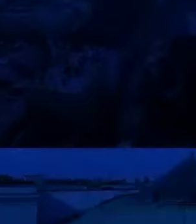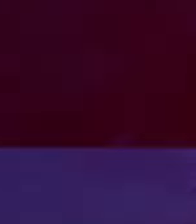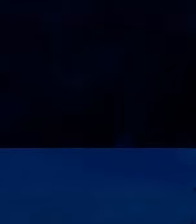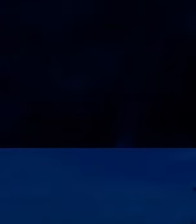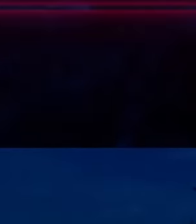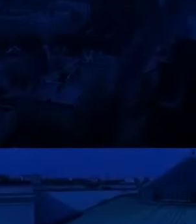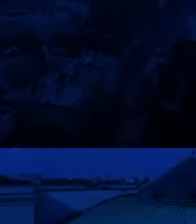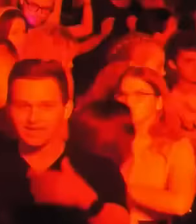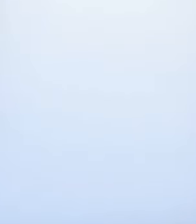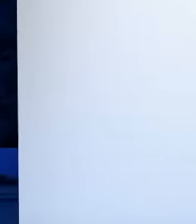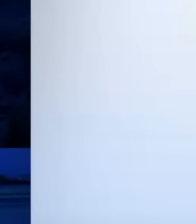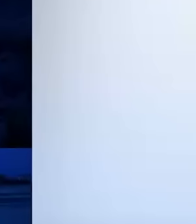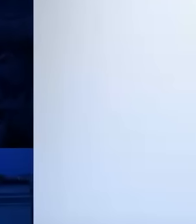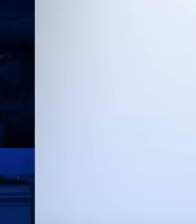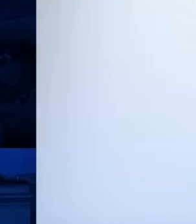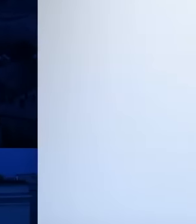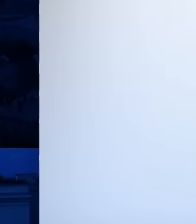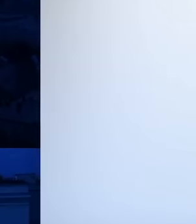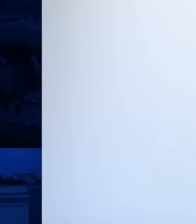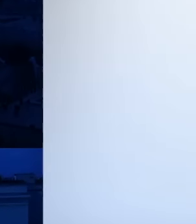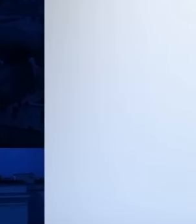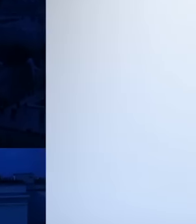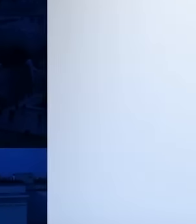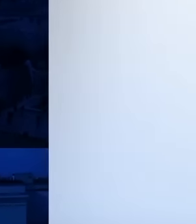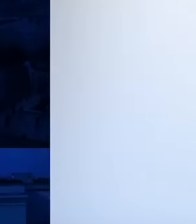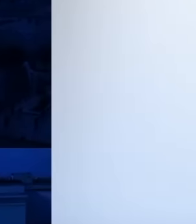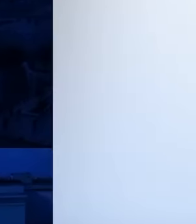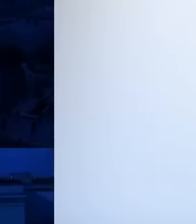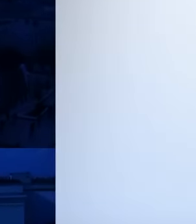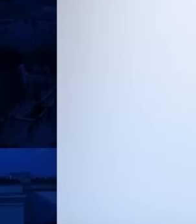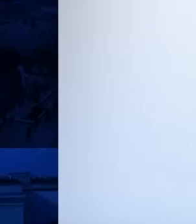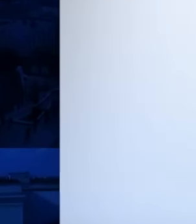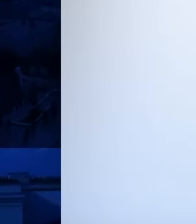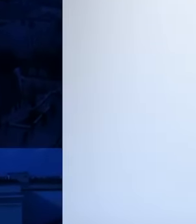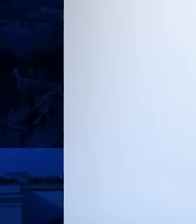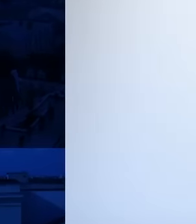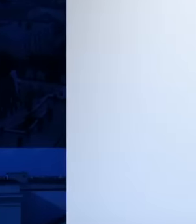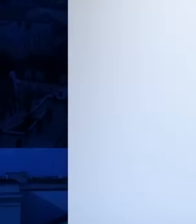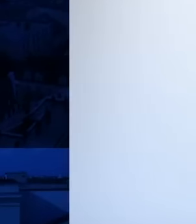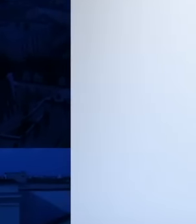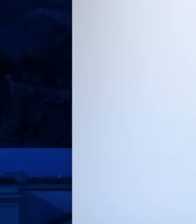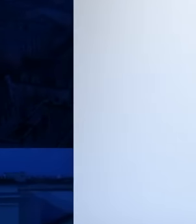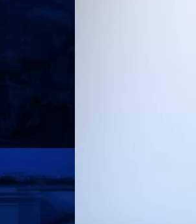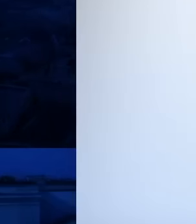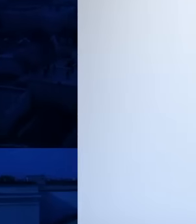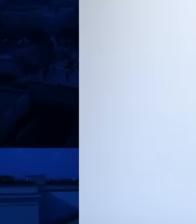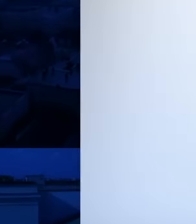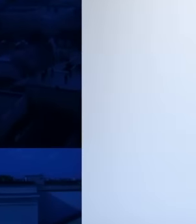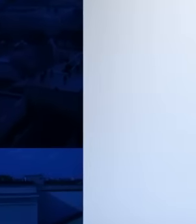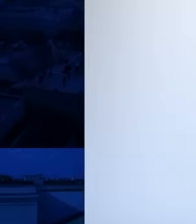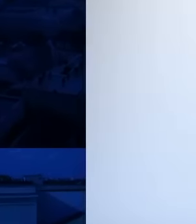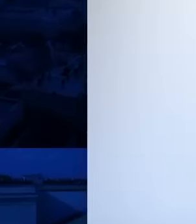wyginięciem. Już w piątek rozpoczyna się Łódź Summer Festival. Nie zabraknie tam największych polskich gwiazd, a wszystko to z